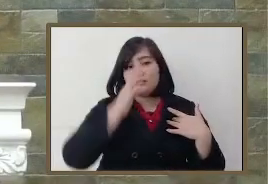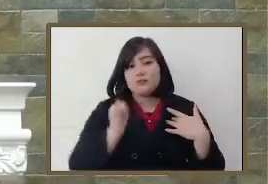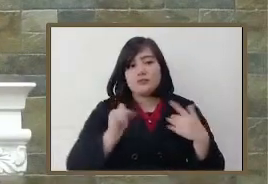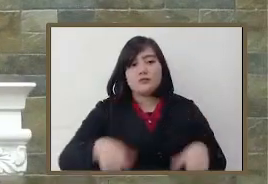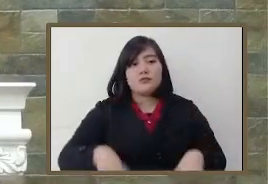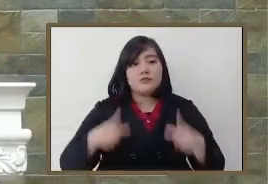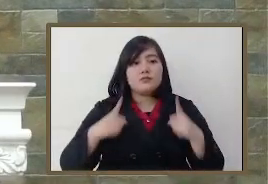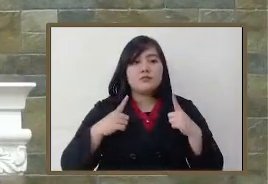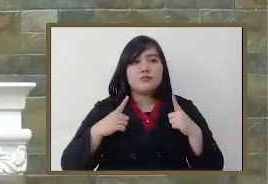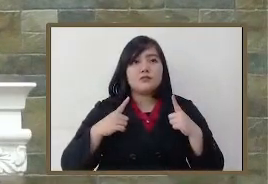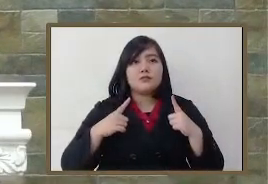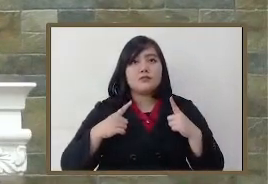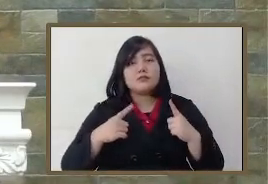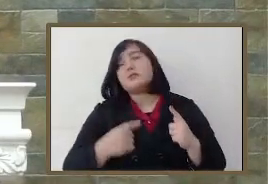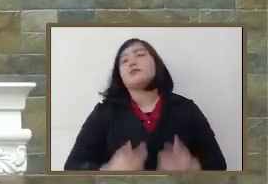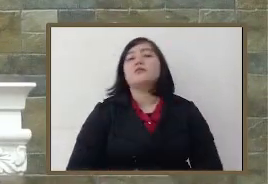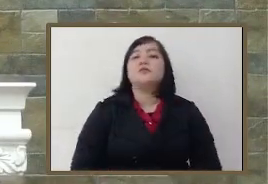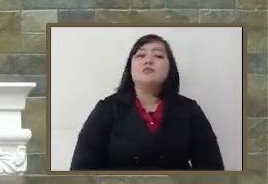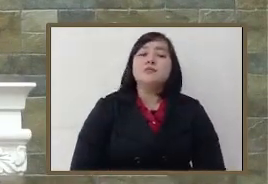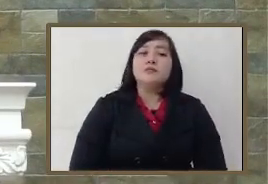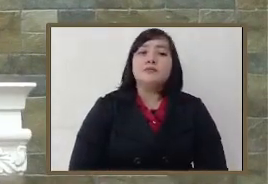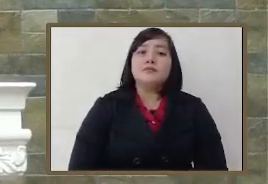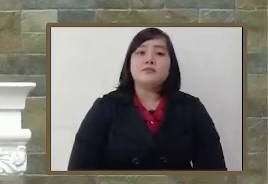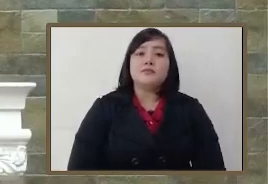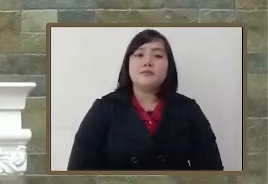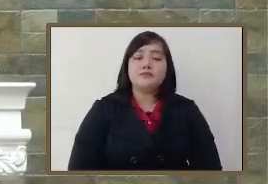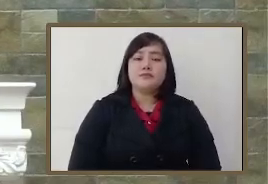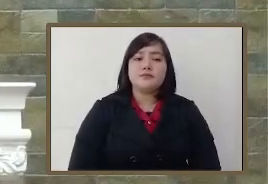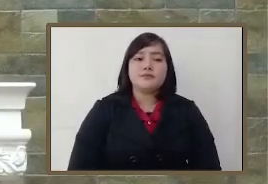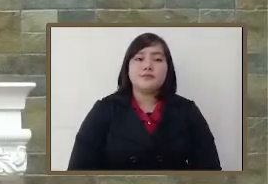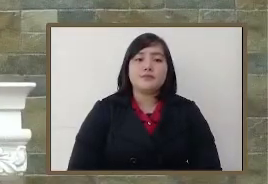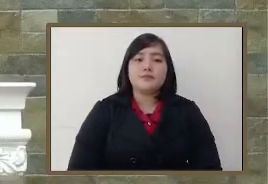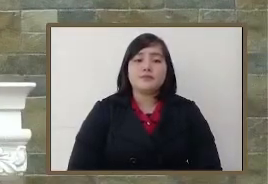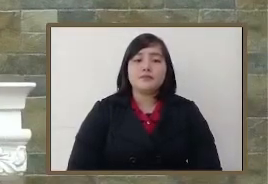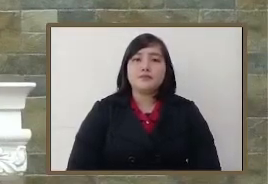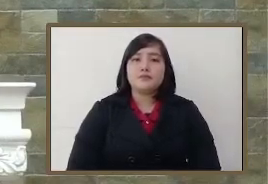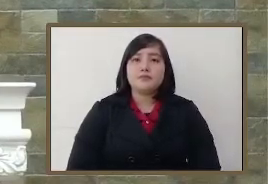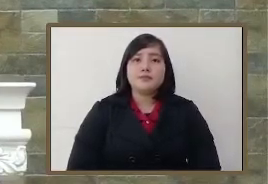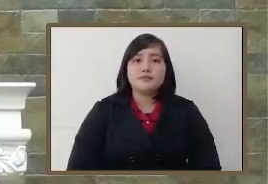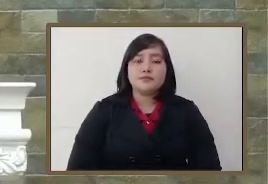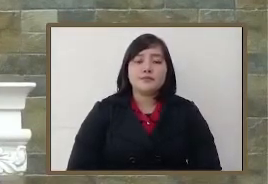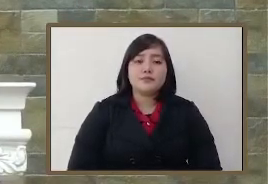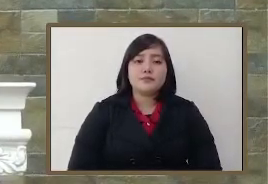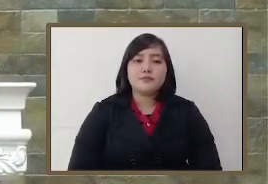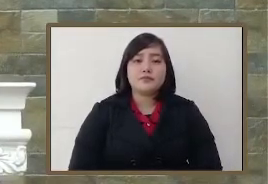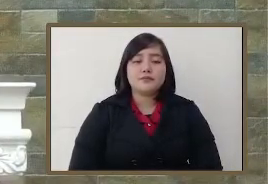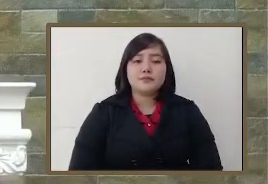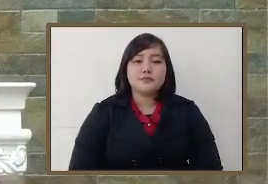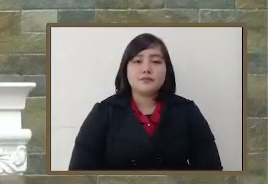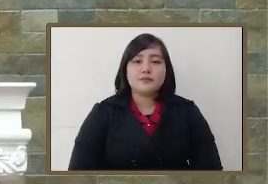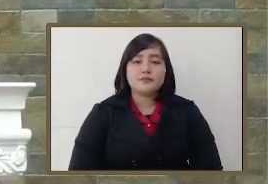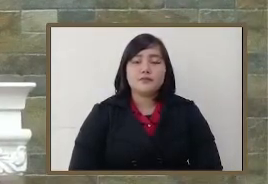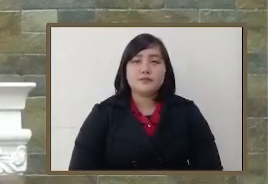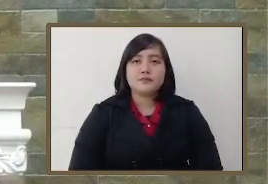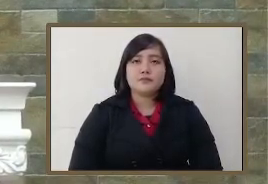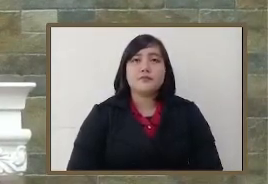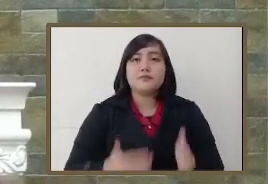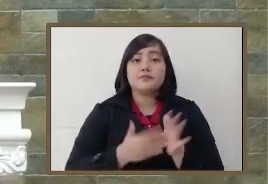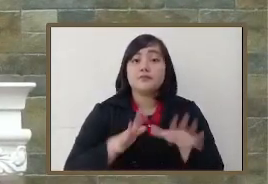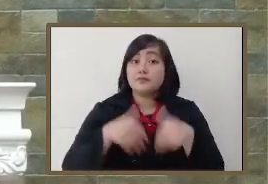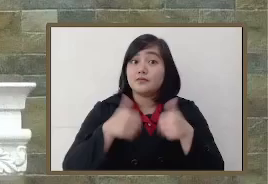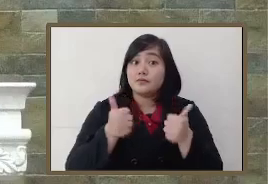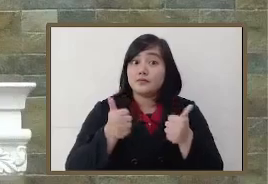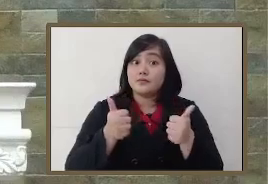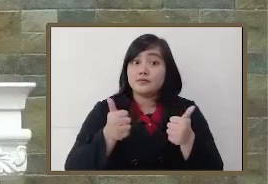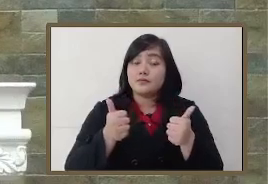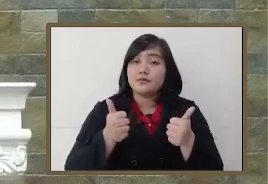natin. Sapagkat nandyan. Pero dinetalye ko po sa inyo kung bakit at kung paano makakaya natin yan. Meron tayong